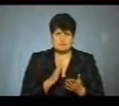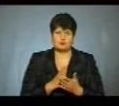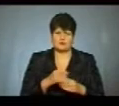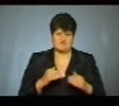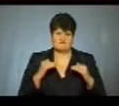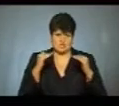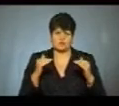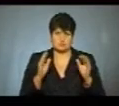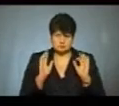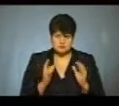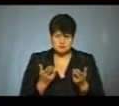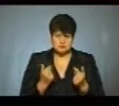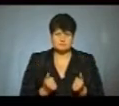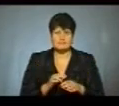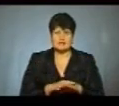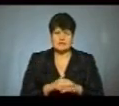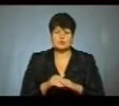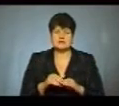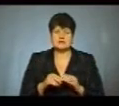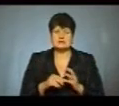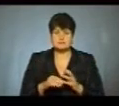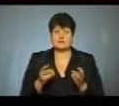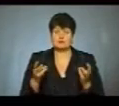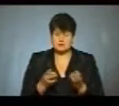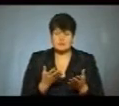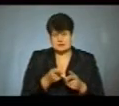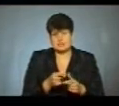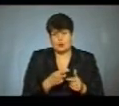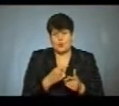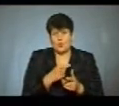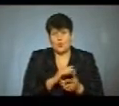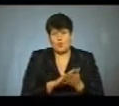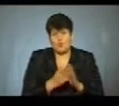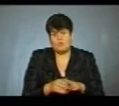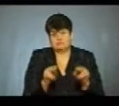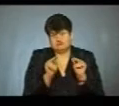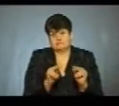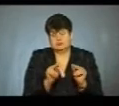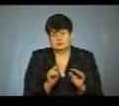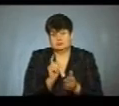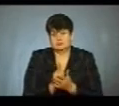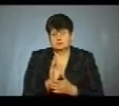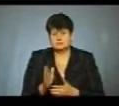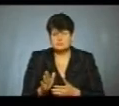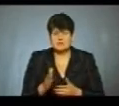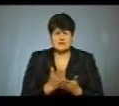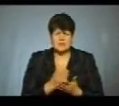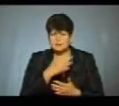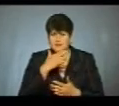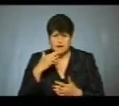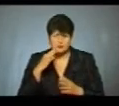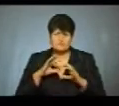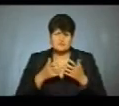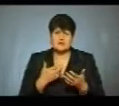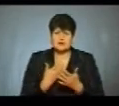Так, однозначно. Ринок землі потрібен, але за таких умов, які ви називаєте. За умов справедливих. Є дуже багато в світі